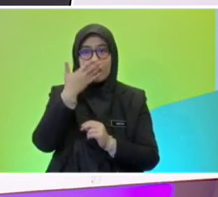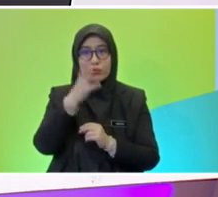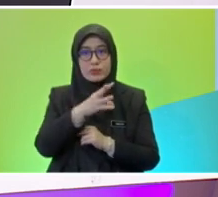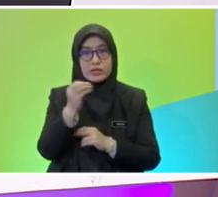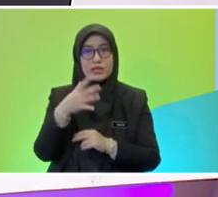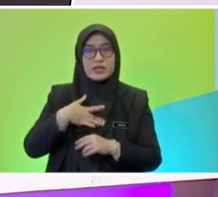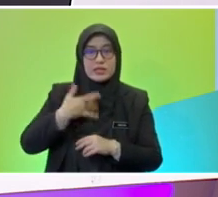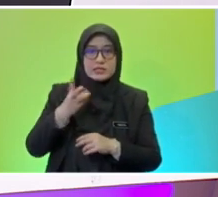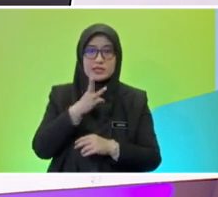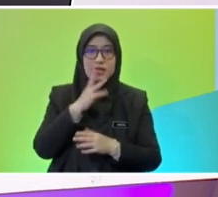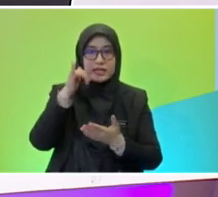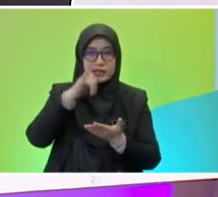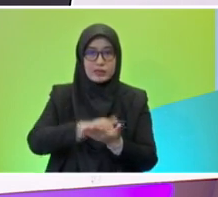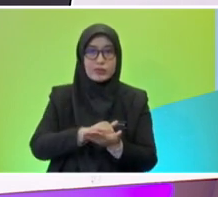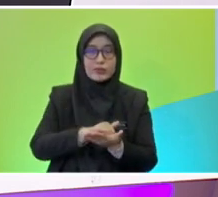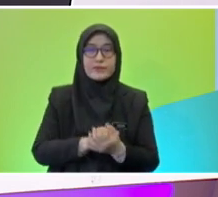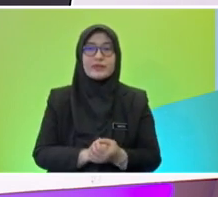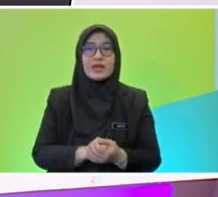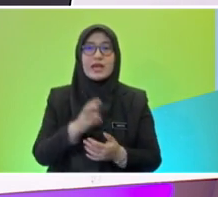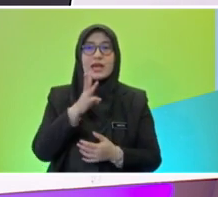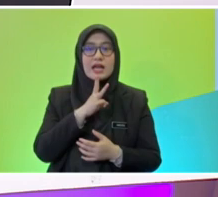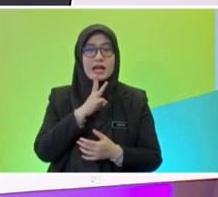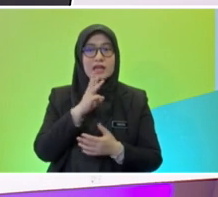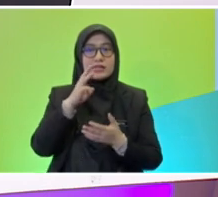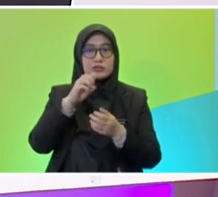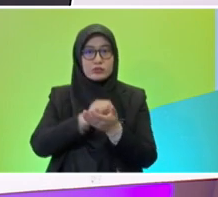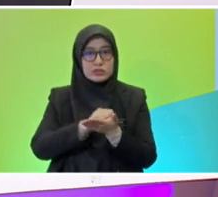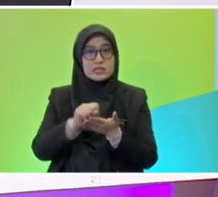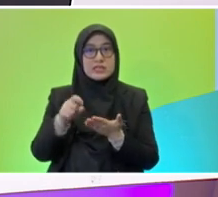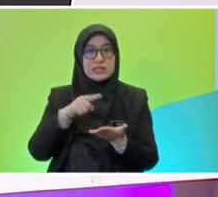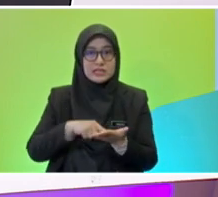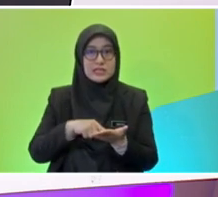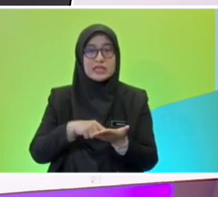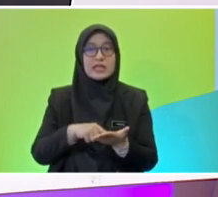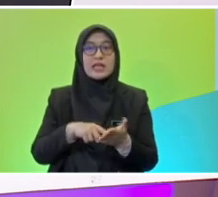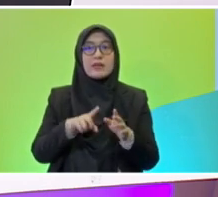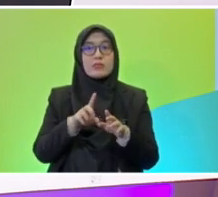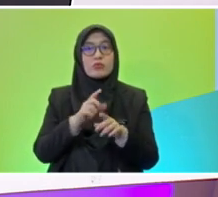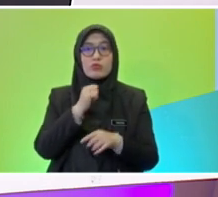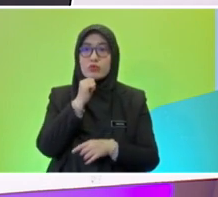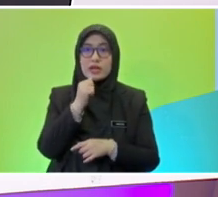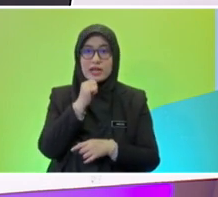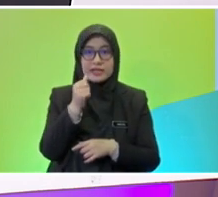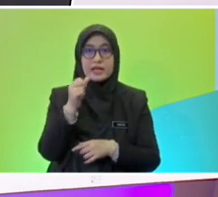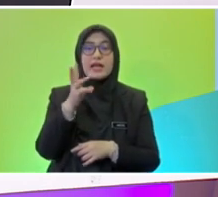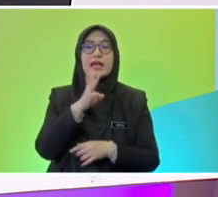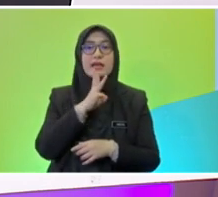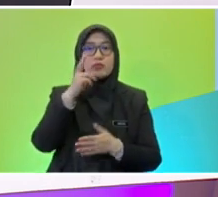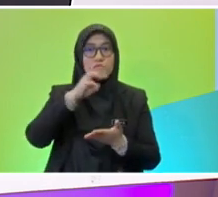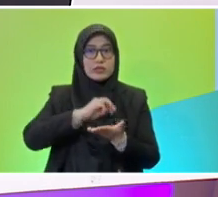ini dan tidak dikirim sebagai air mutlak tapi dipanggil sebagai air bukan bukan